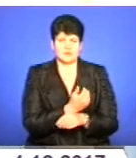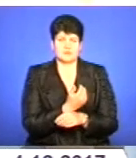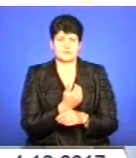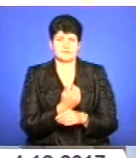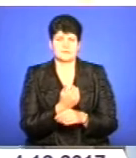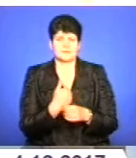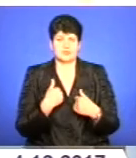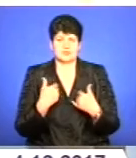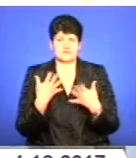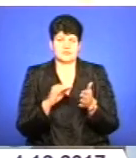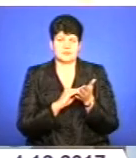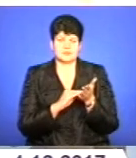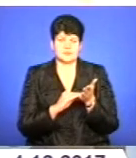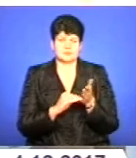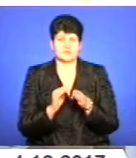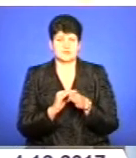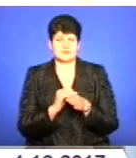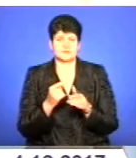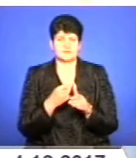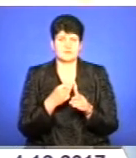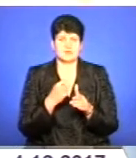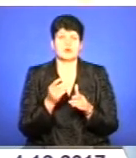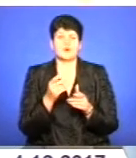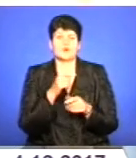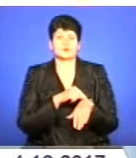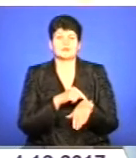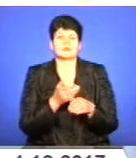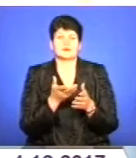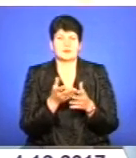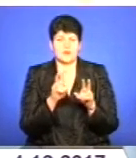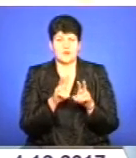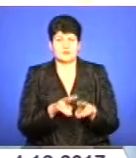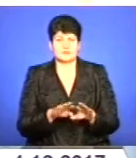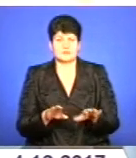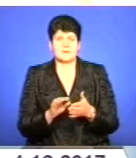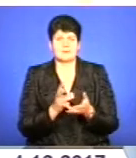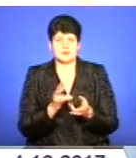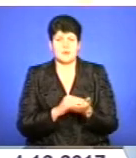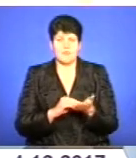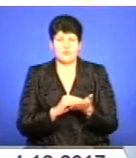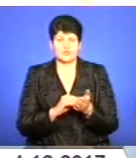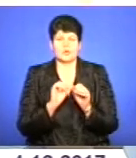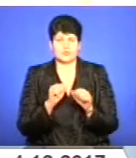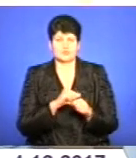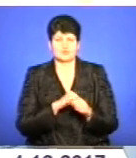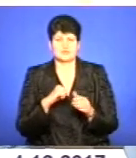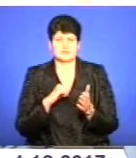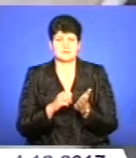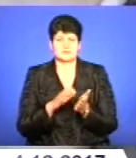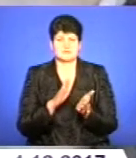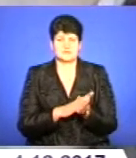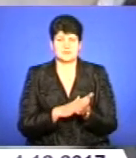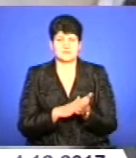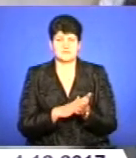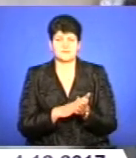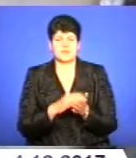вбито прізвище, ім'я, на котру годину. Оглядаємо діток, якщо треба повторний огляд, ми вже можемо самі записати. А